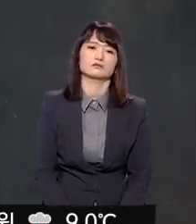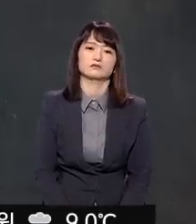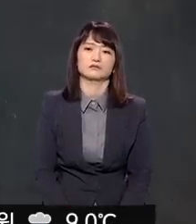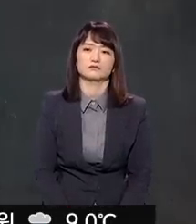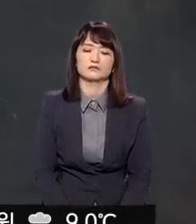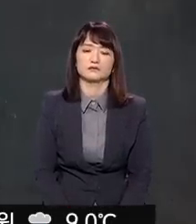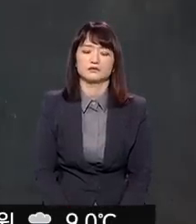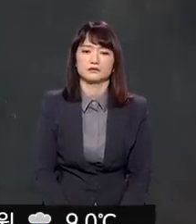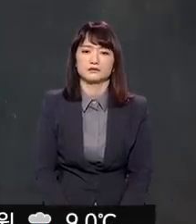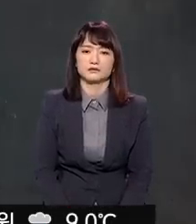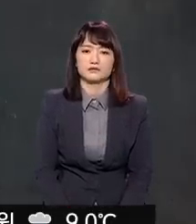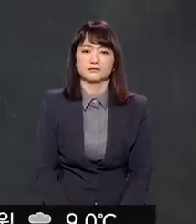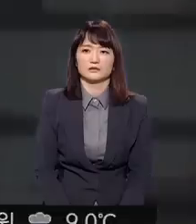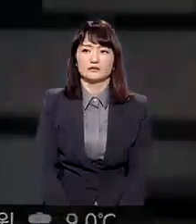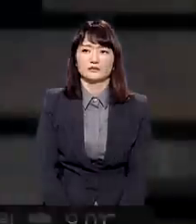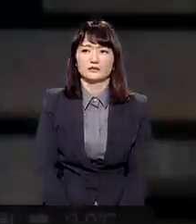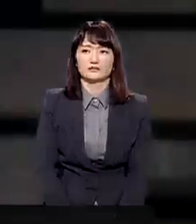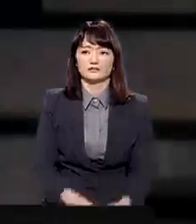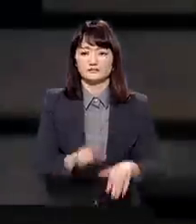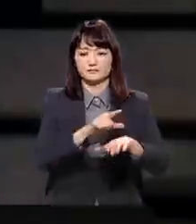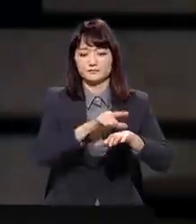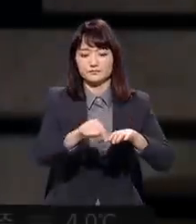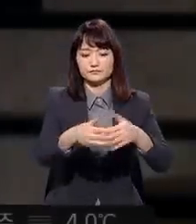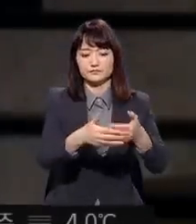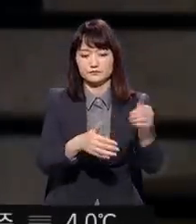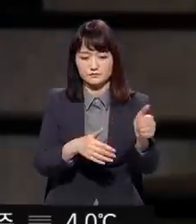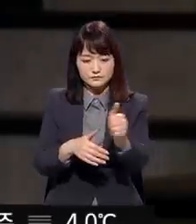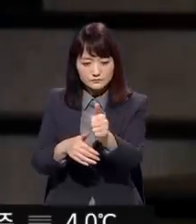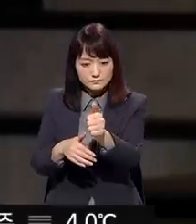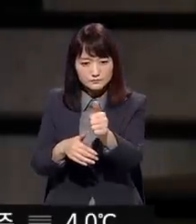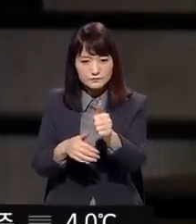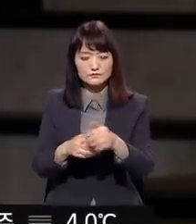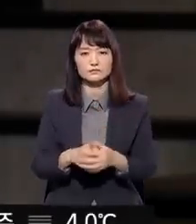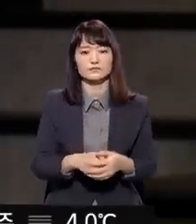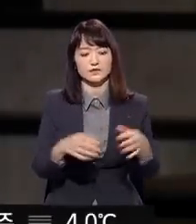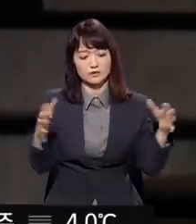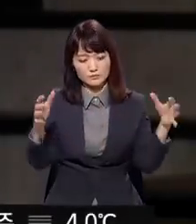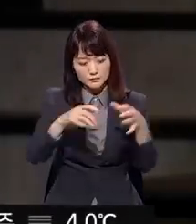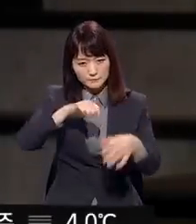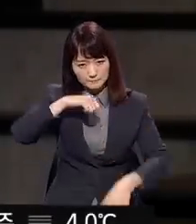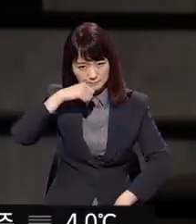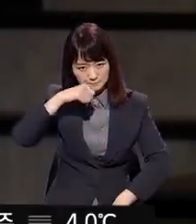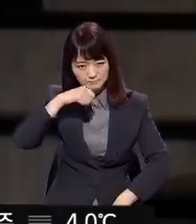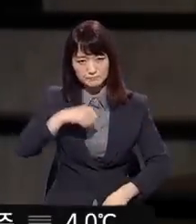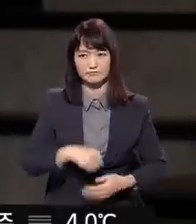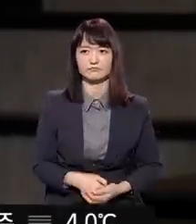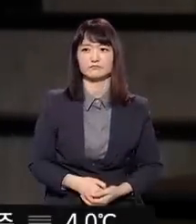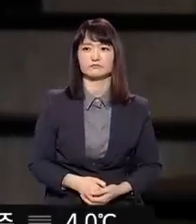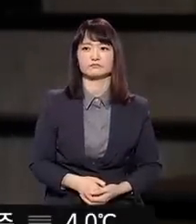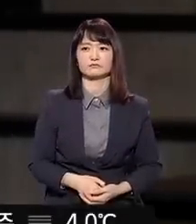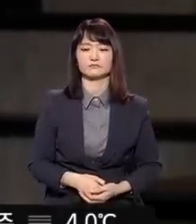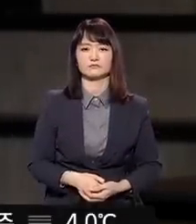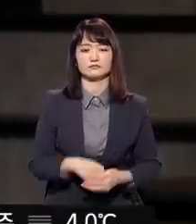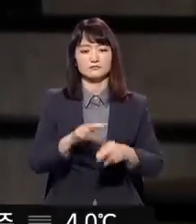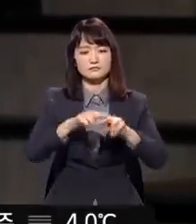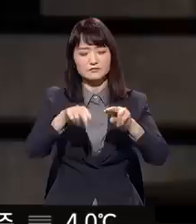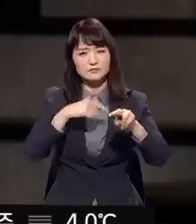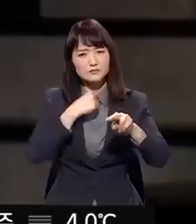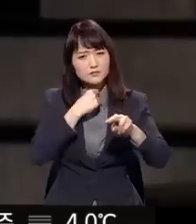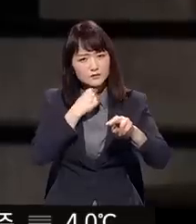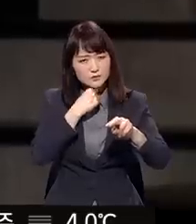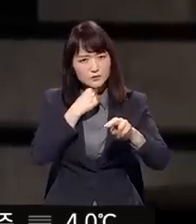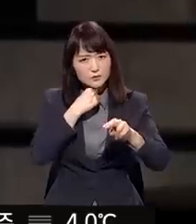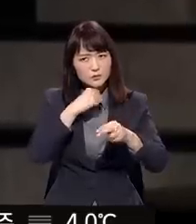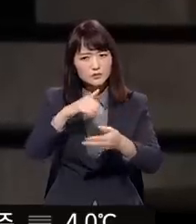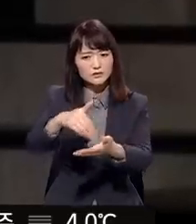일이 있었어요. 그러니까 지국장들이 식사 자리를 이제 뭐 만들었나 봐요. 근데 거기에 희망 퇴직을 신청한 그